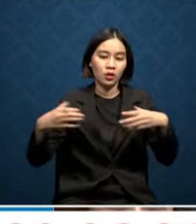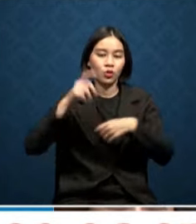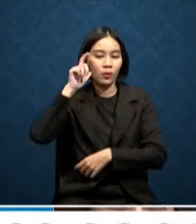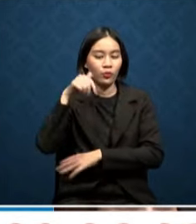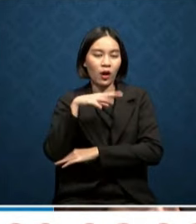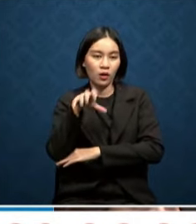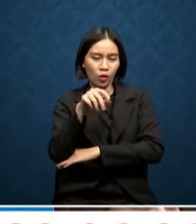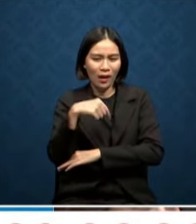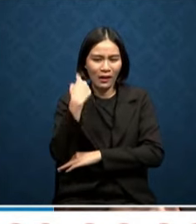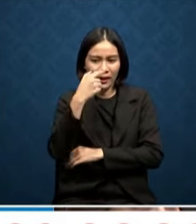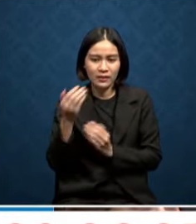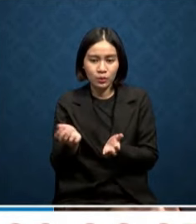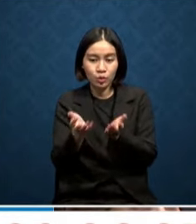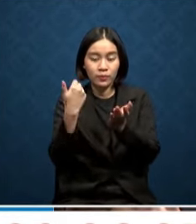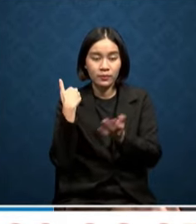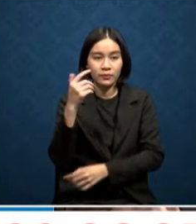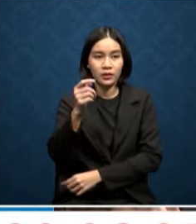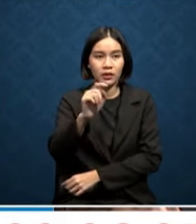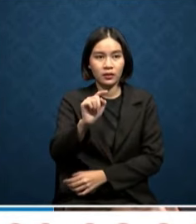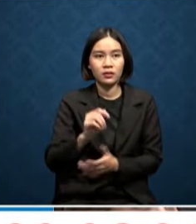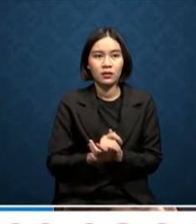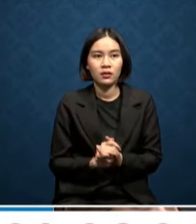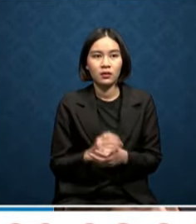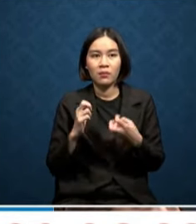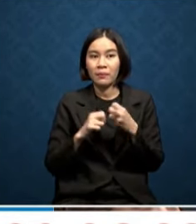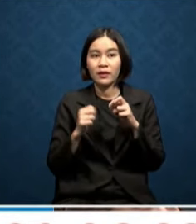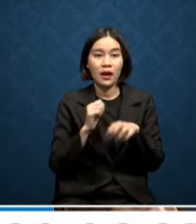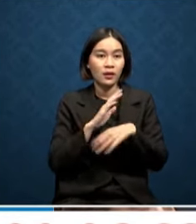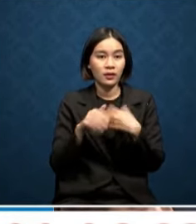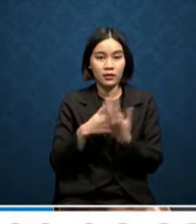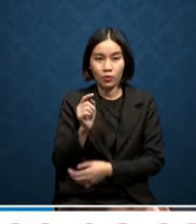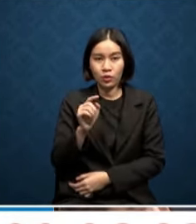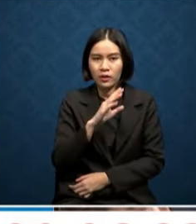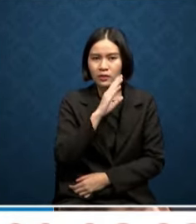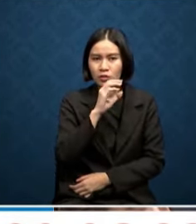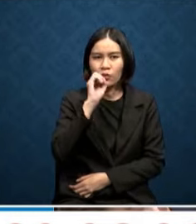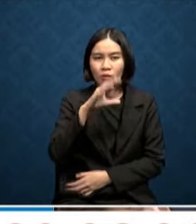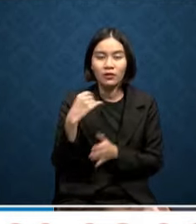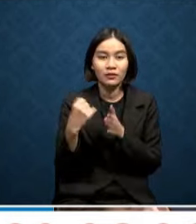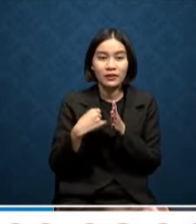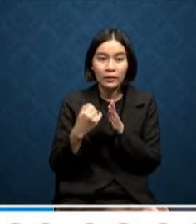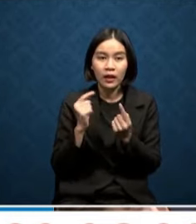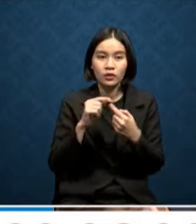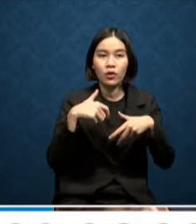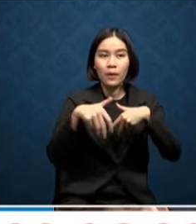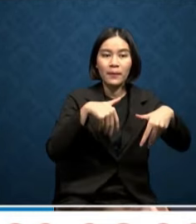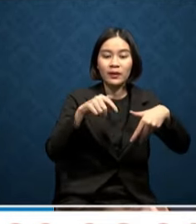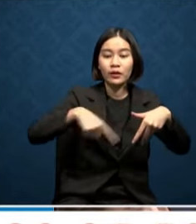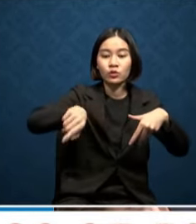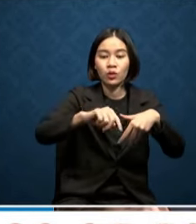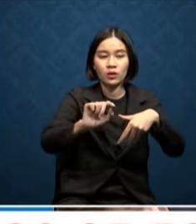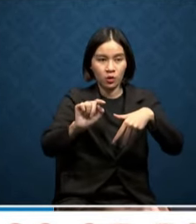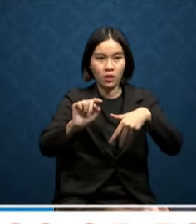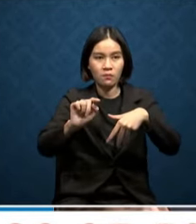Centerเหล่านี้ปัญหาเหล่านี้เนี่ยถ้าเราบอกง่ายๆว่าให้ประชาชน